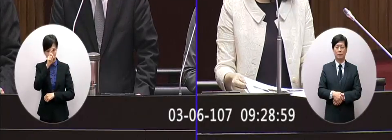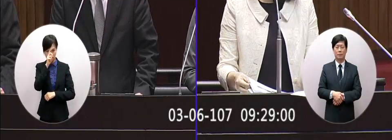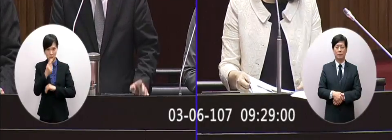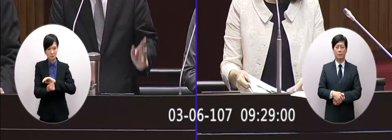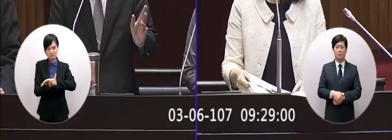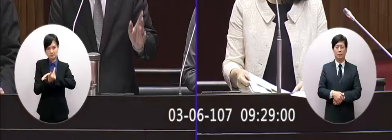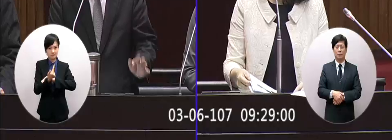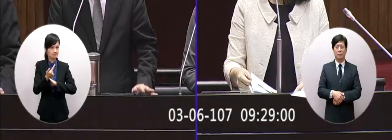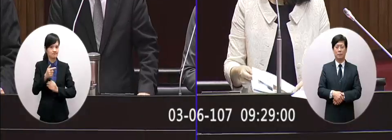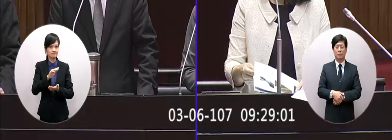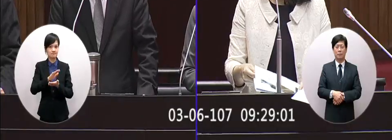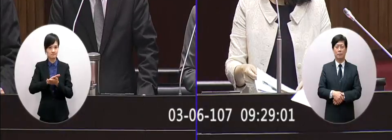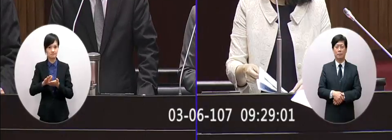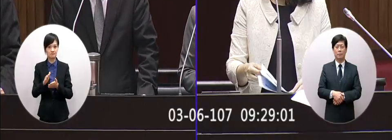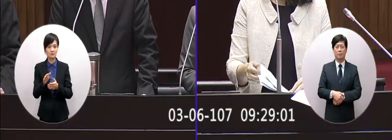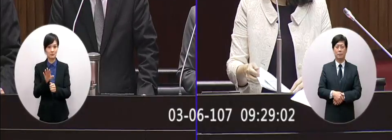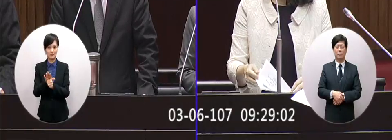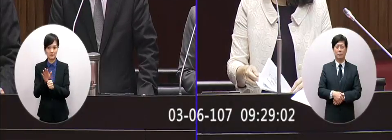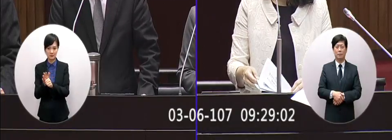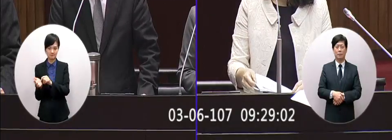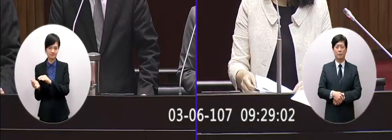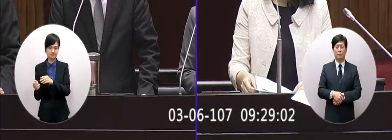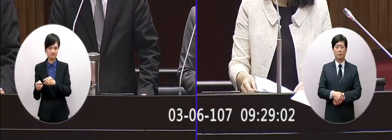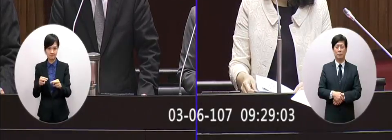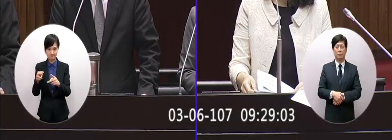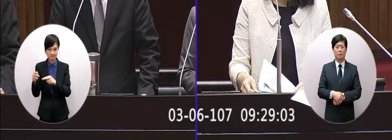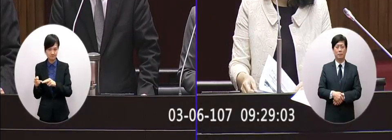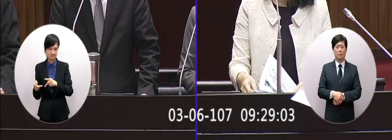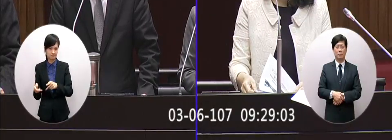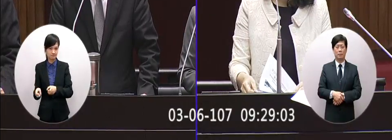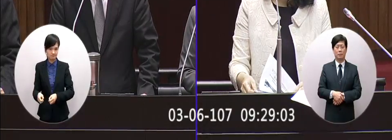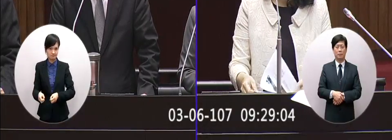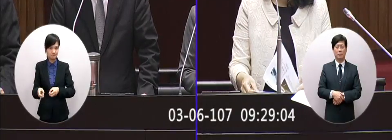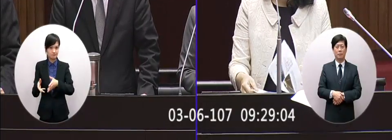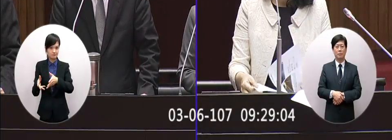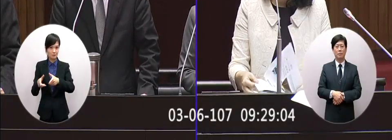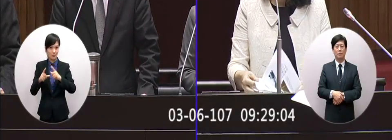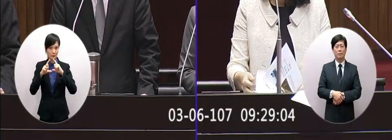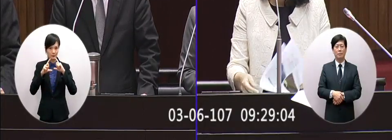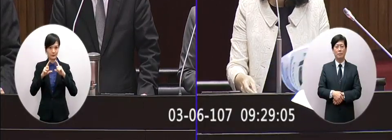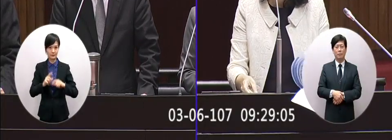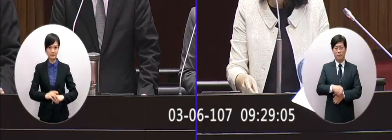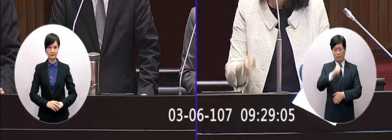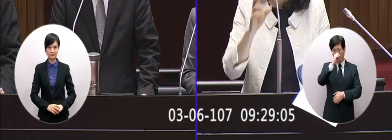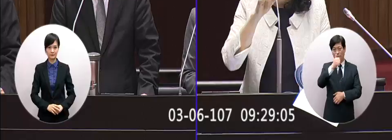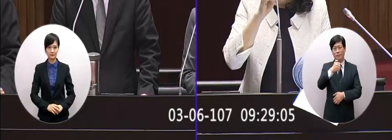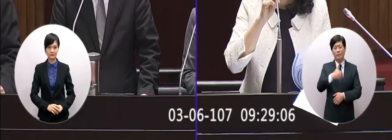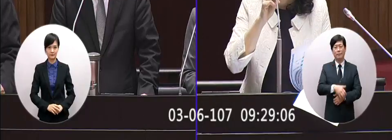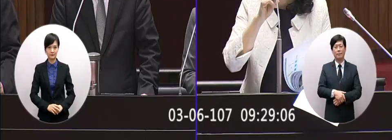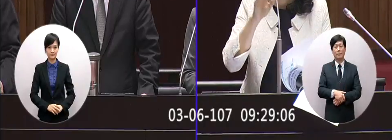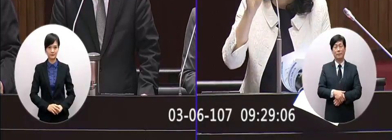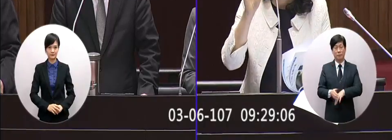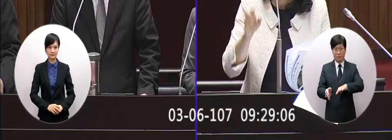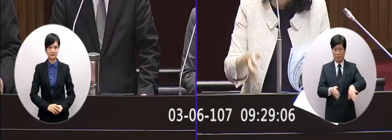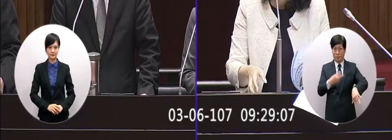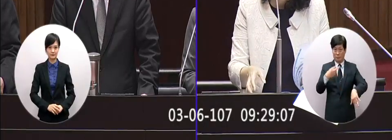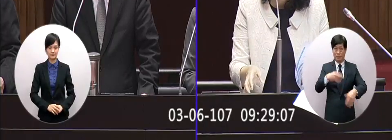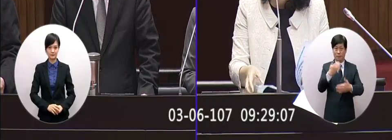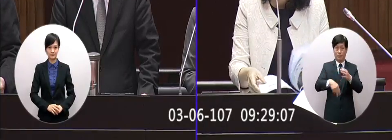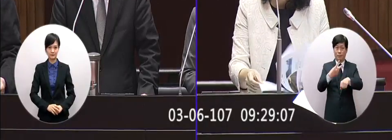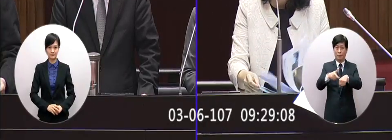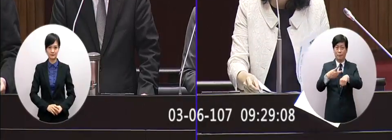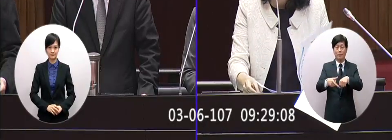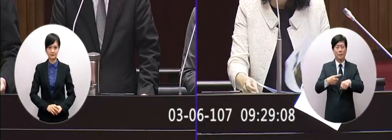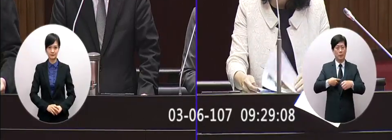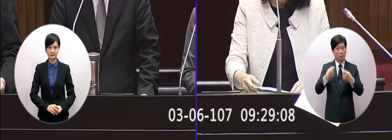解决，把这个建设工程呢能够建速推动。 好，好，谢谢。那另外剩下两